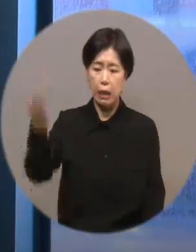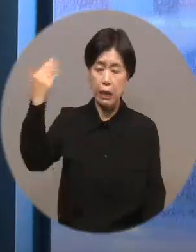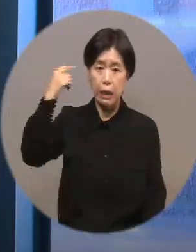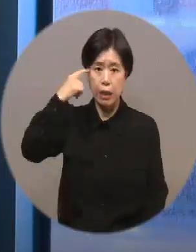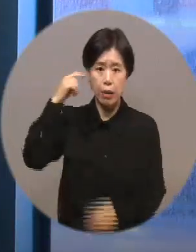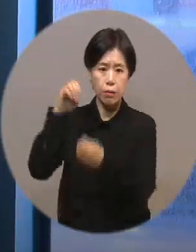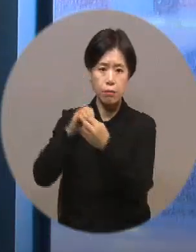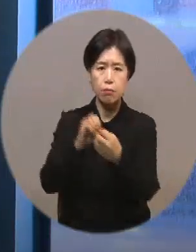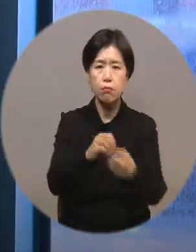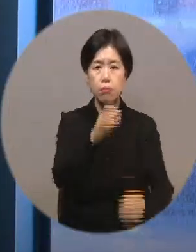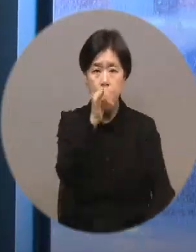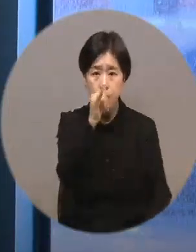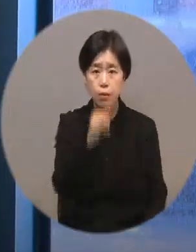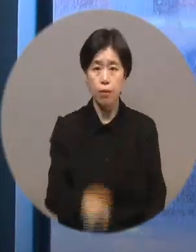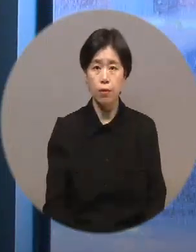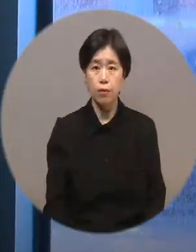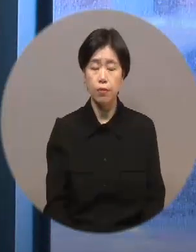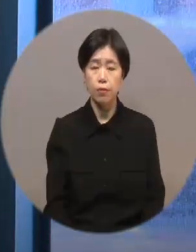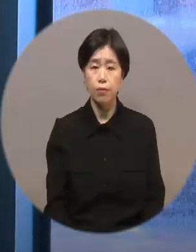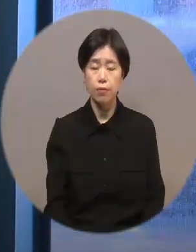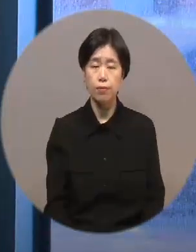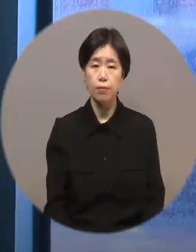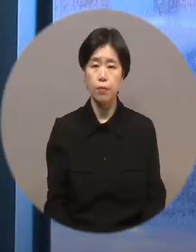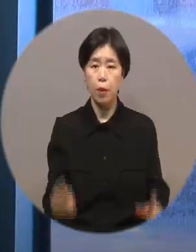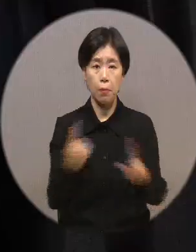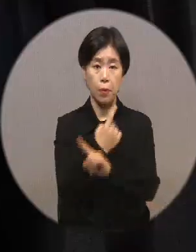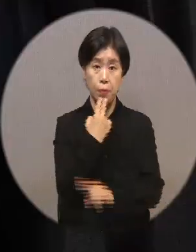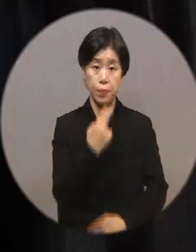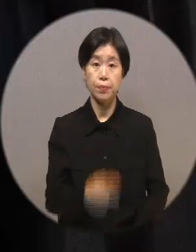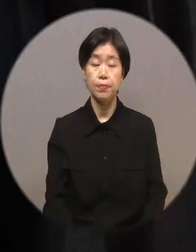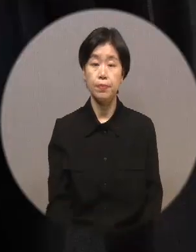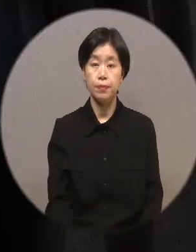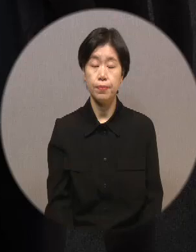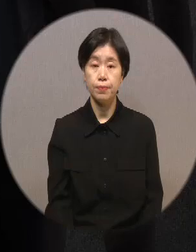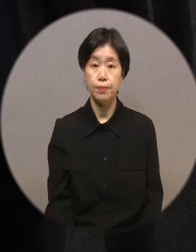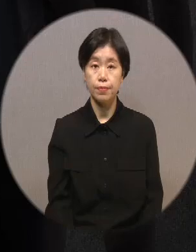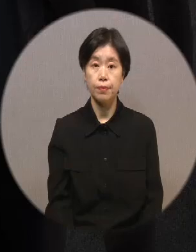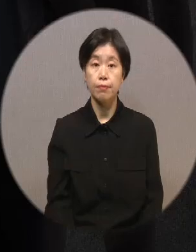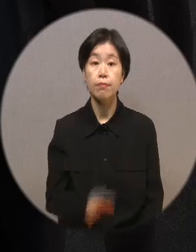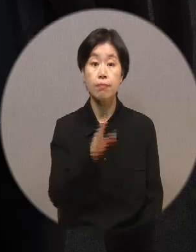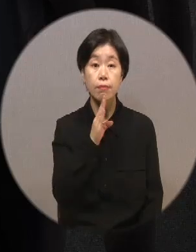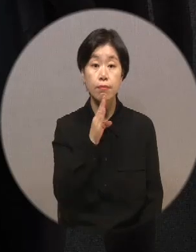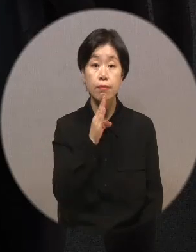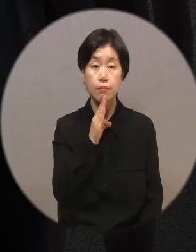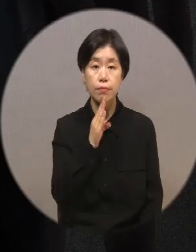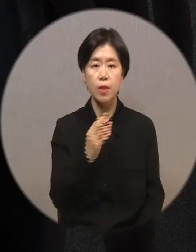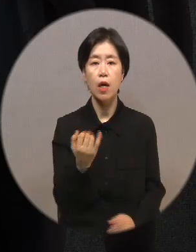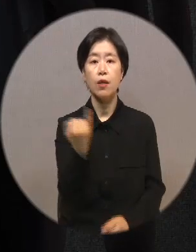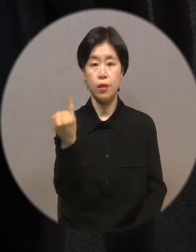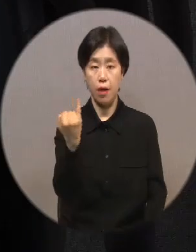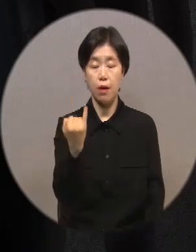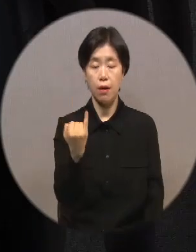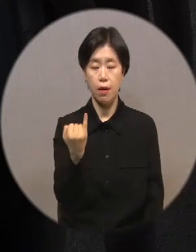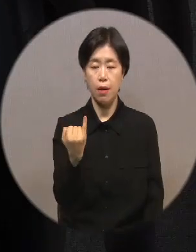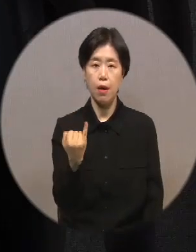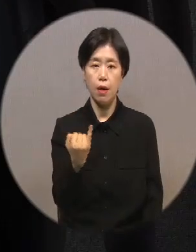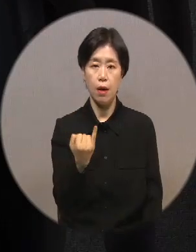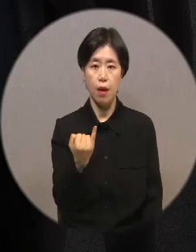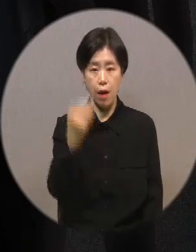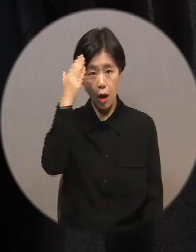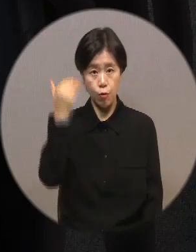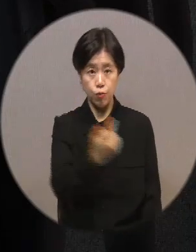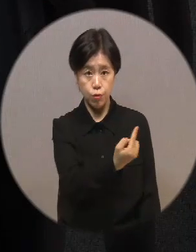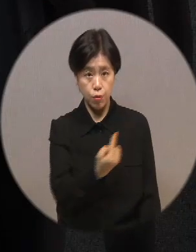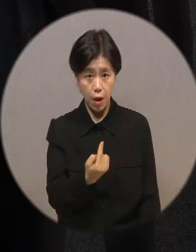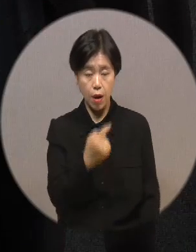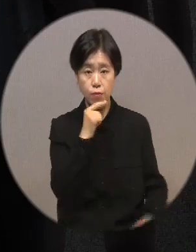관행, 의식 이런 것이 아직도 지속되어 있다. 실제로 여성 탈북민 중 10명 중 7명은